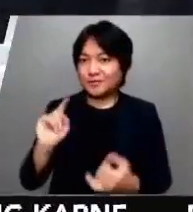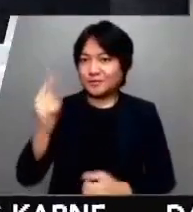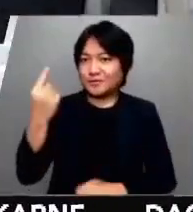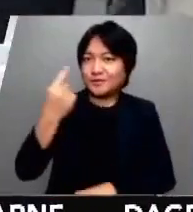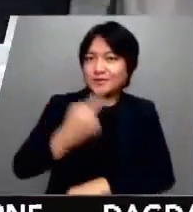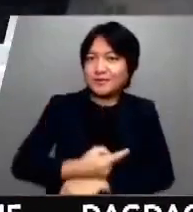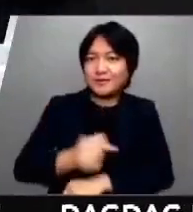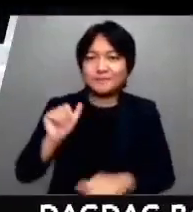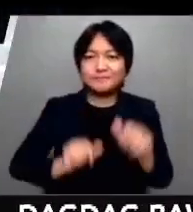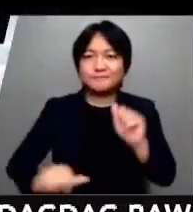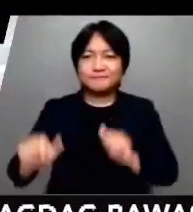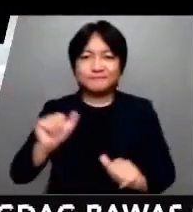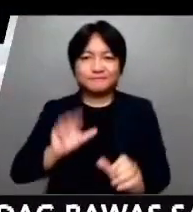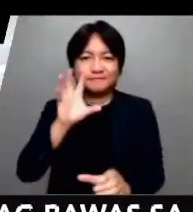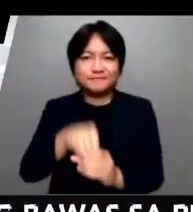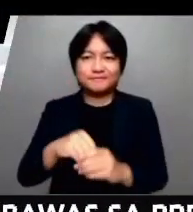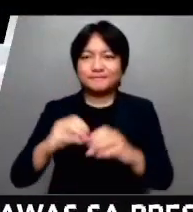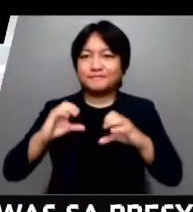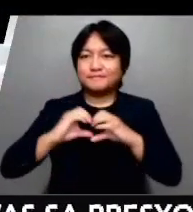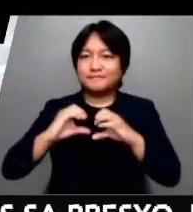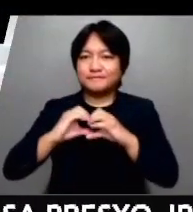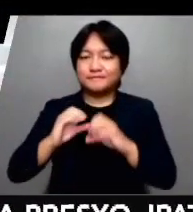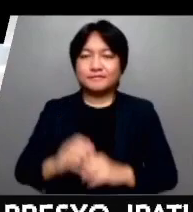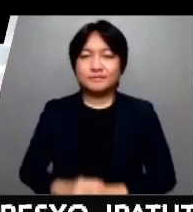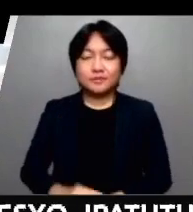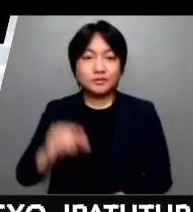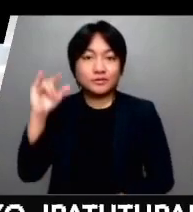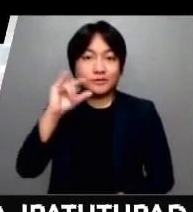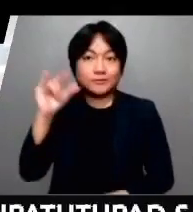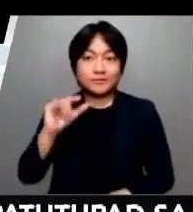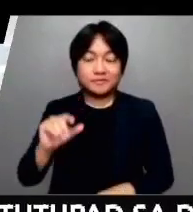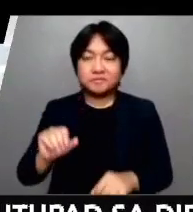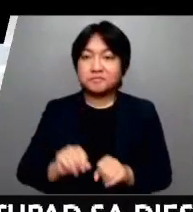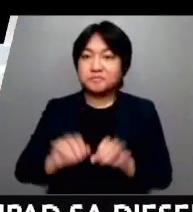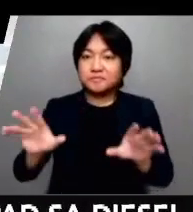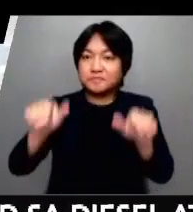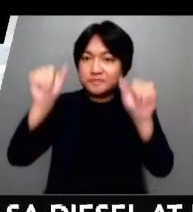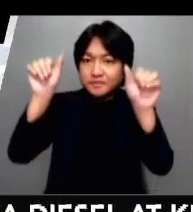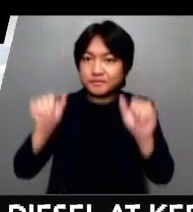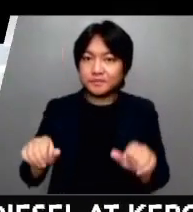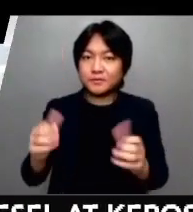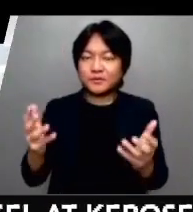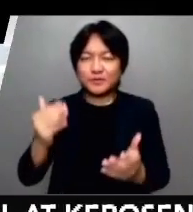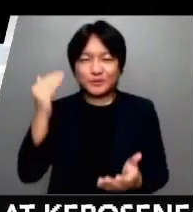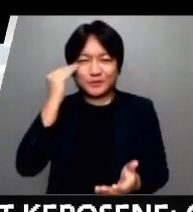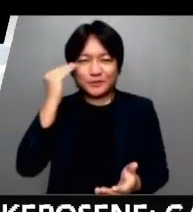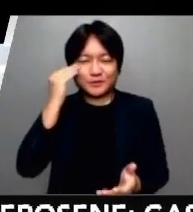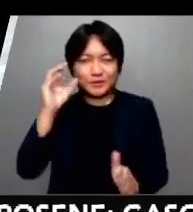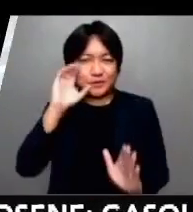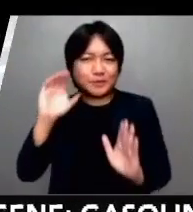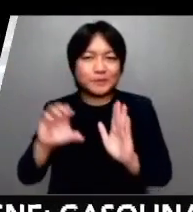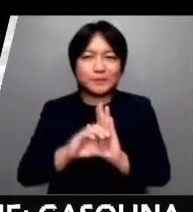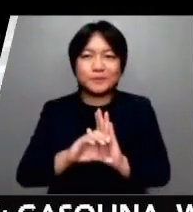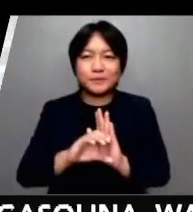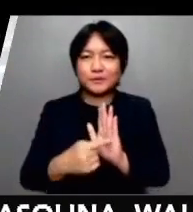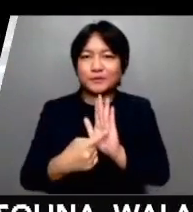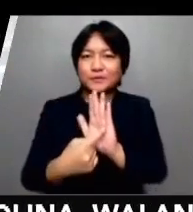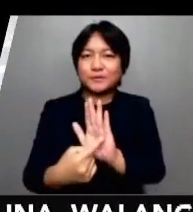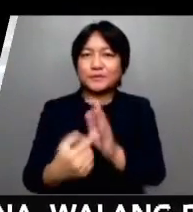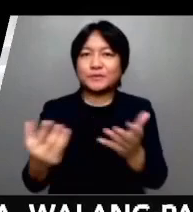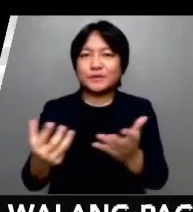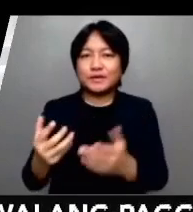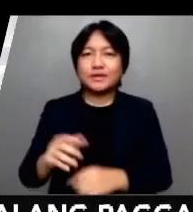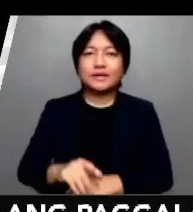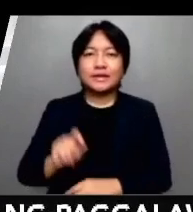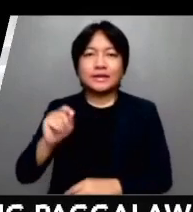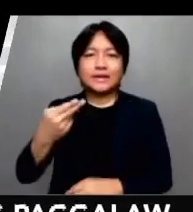series. Sa kanya namang IG broadcast channel, shinare ni Michelle ang throwback picture ng pagganap niya bilang si Freya sa drama fantaseryeng